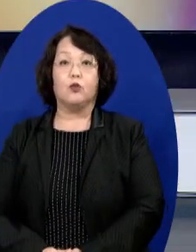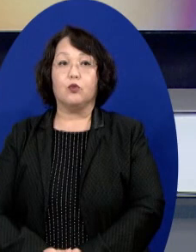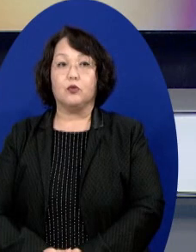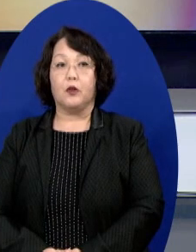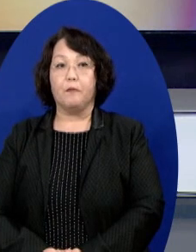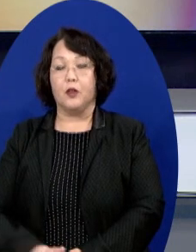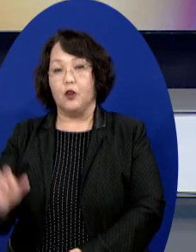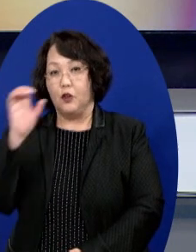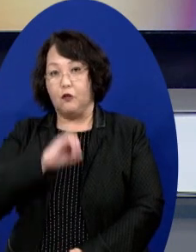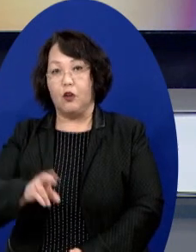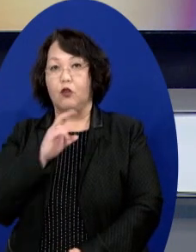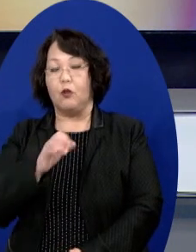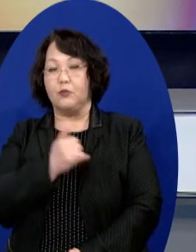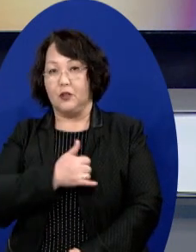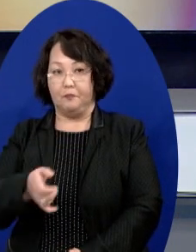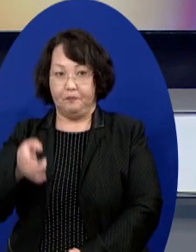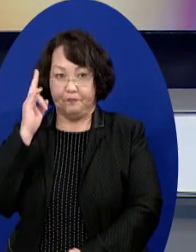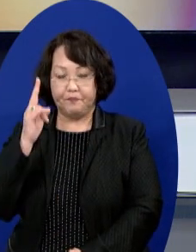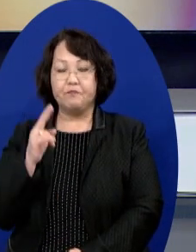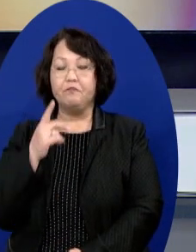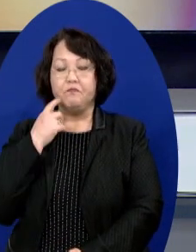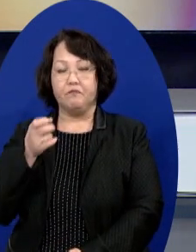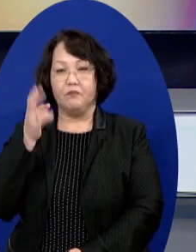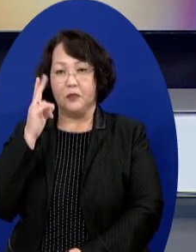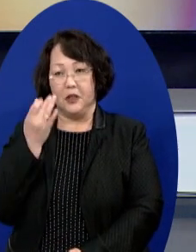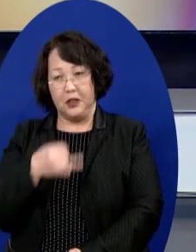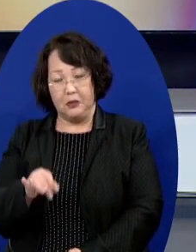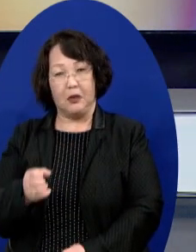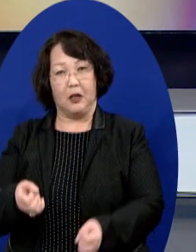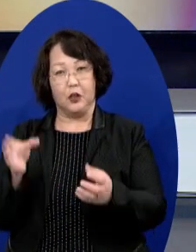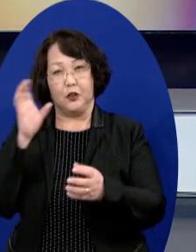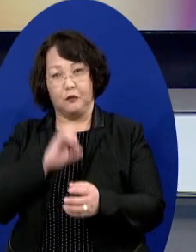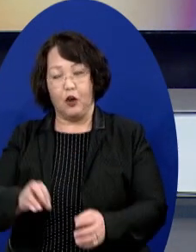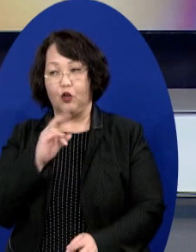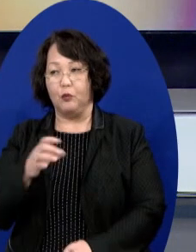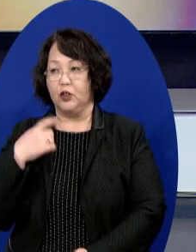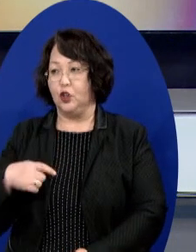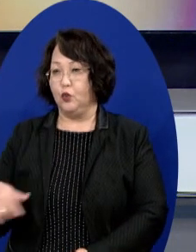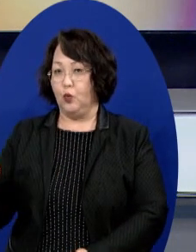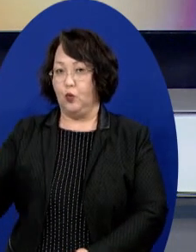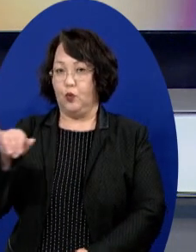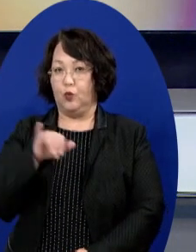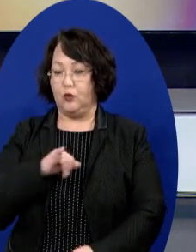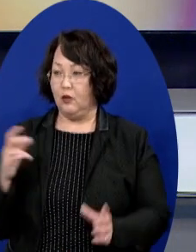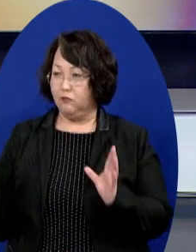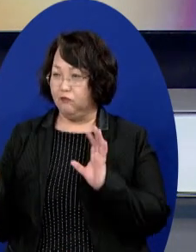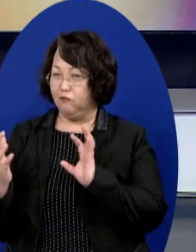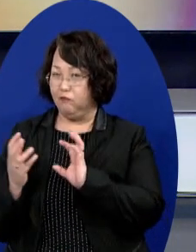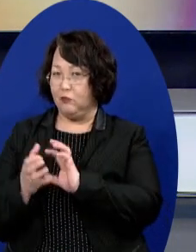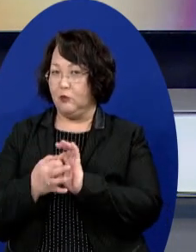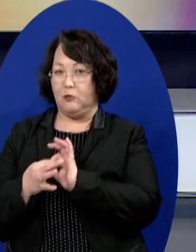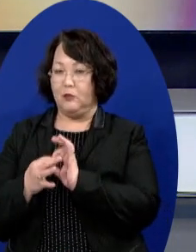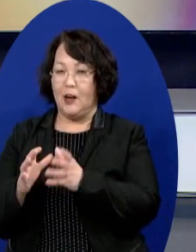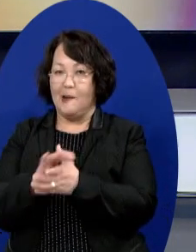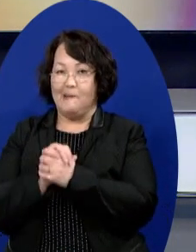Европын комиссийн ерөнхийлөгч Урсула фон дер Лайн ийм нөхцөл байдалд Европын комисс гишүүн улс орнууд болон түншүүдтэйгээ нэгт уялдаатай ив